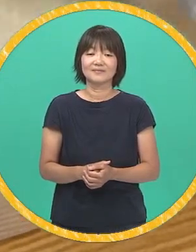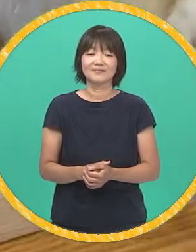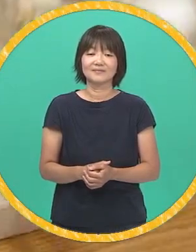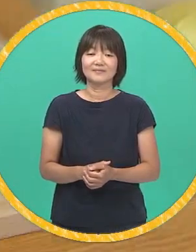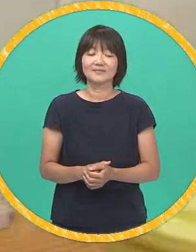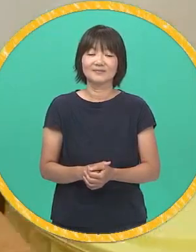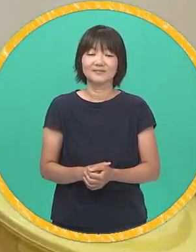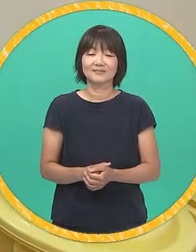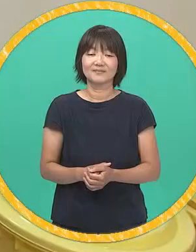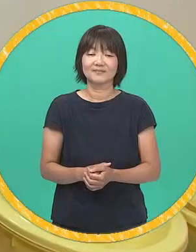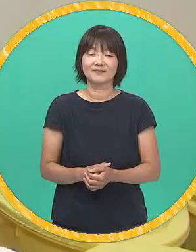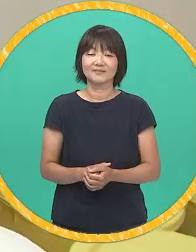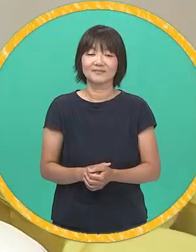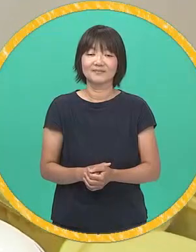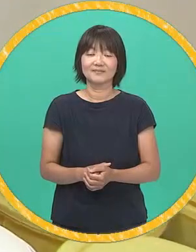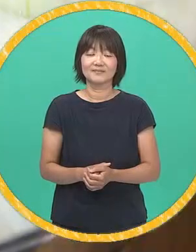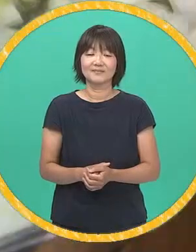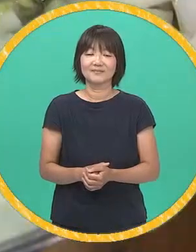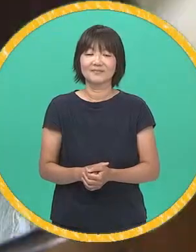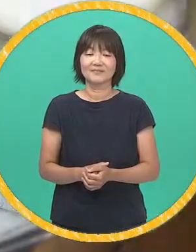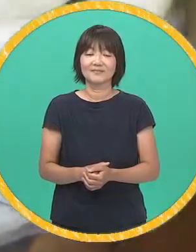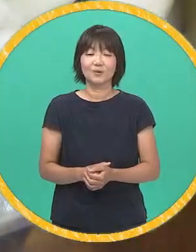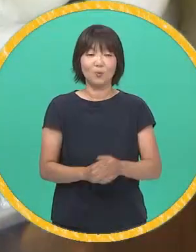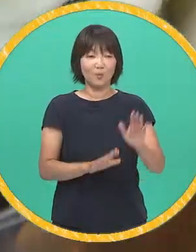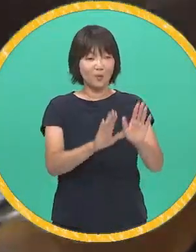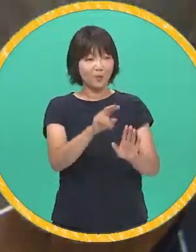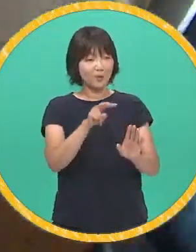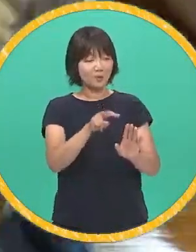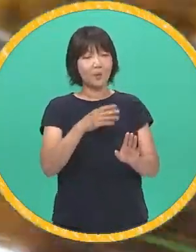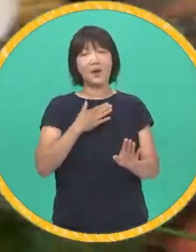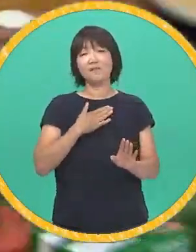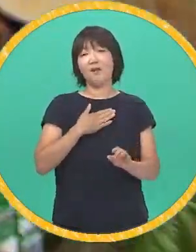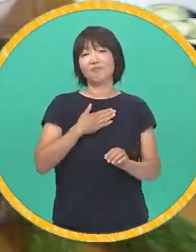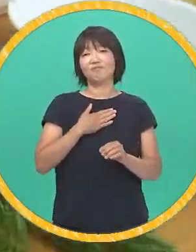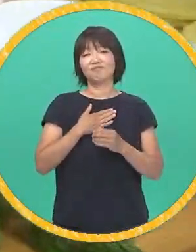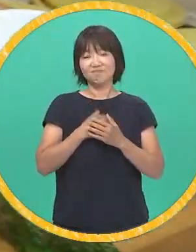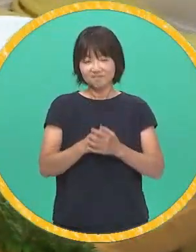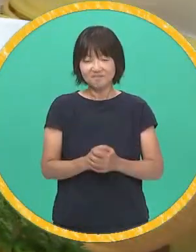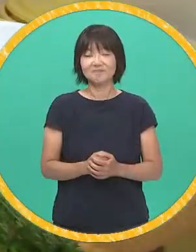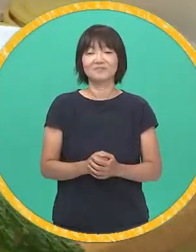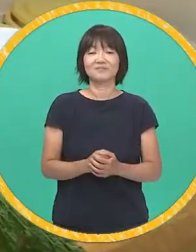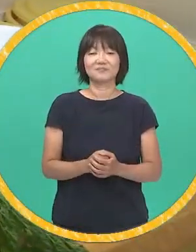角切り端にべにうp ばこの感じで良かったよっ